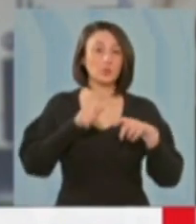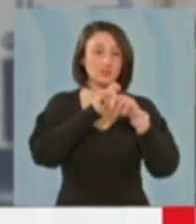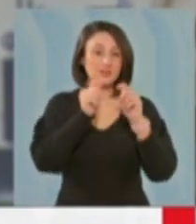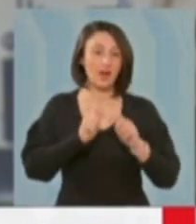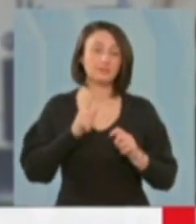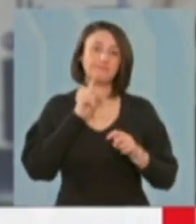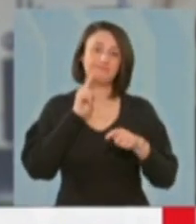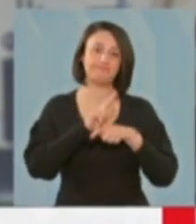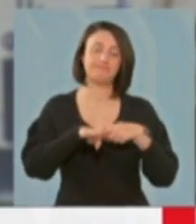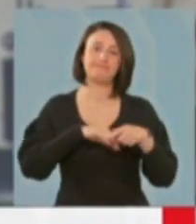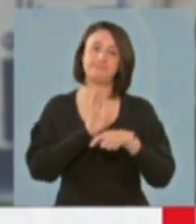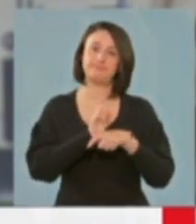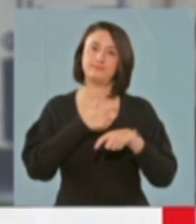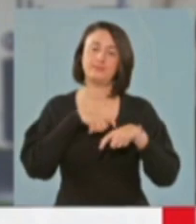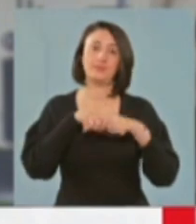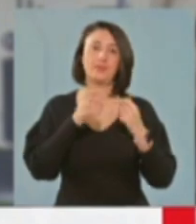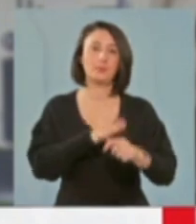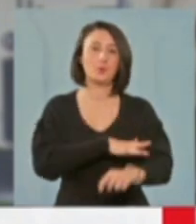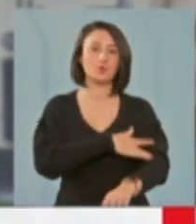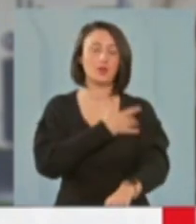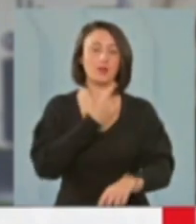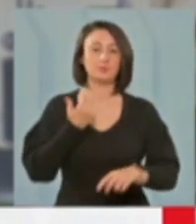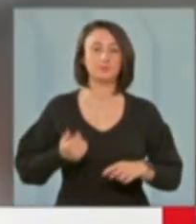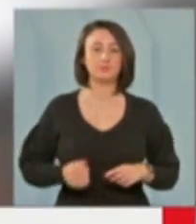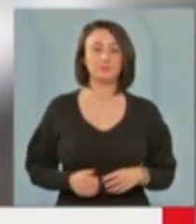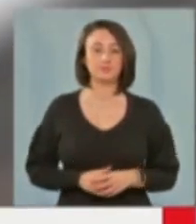Vă avertizăm că urmează imagini care vă pot afecta emoțional.